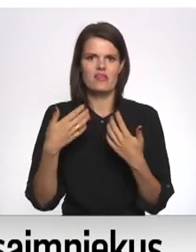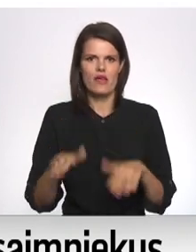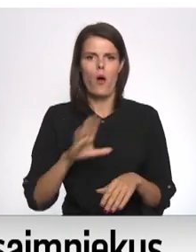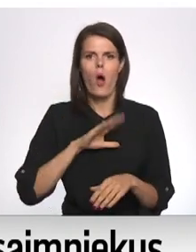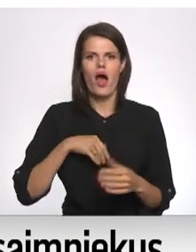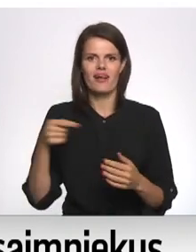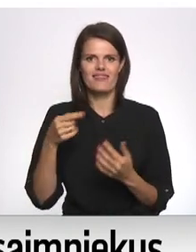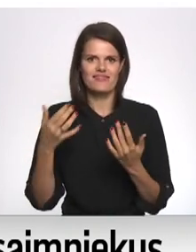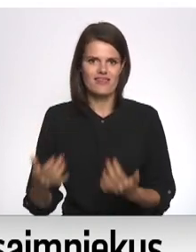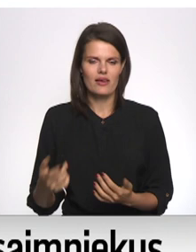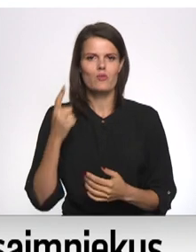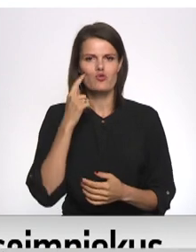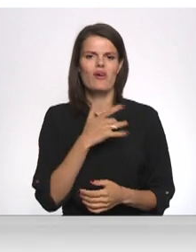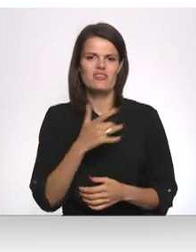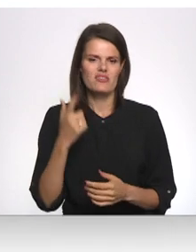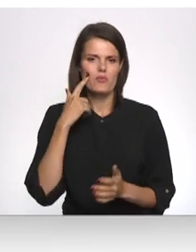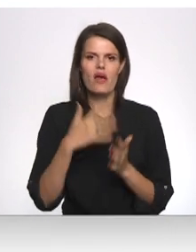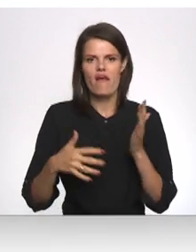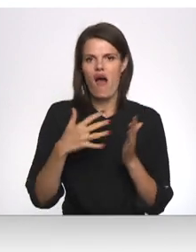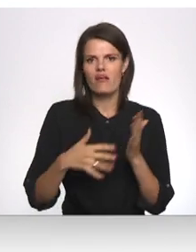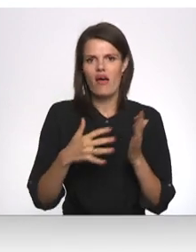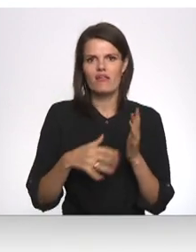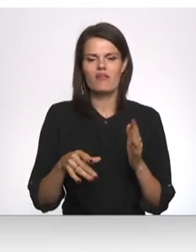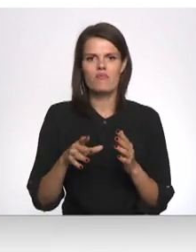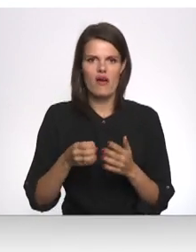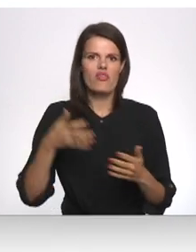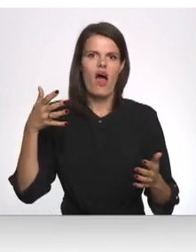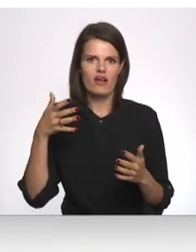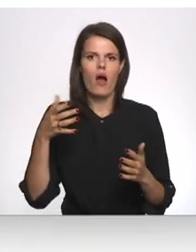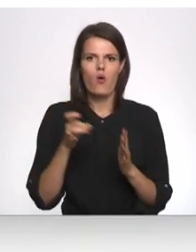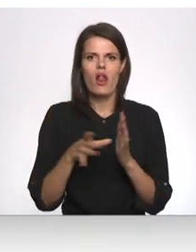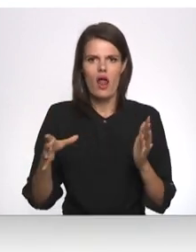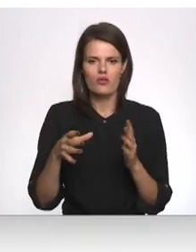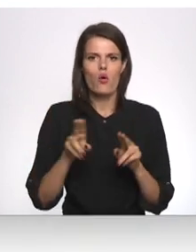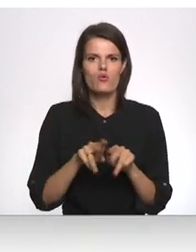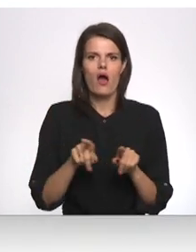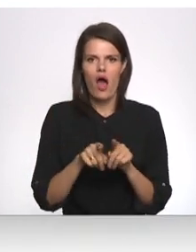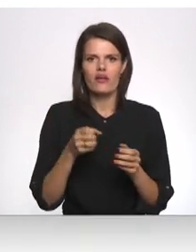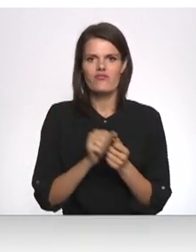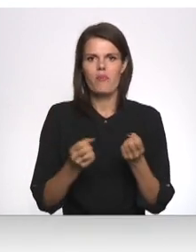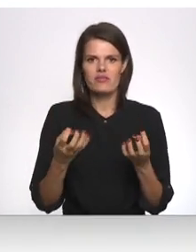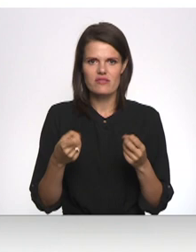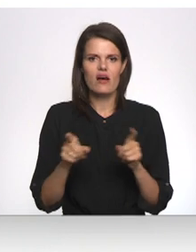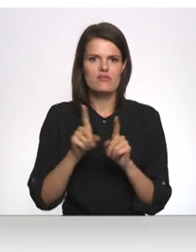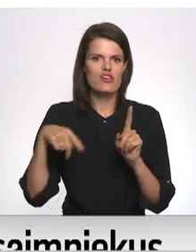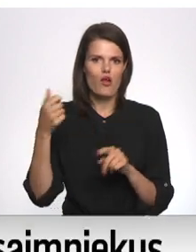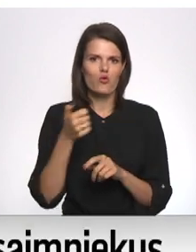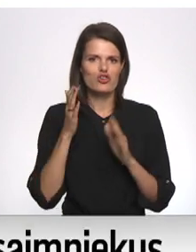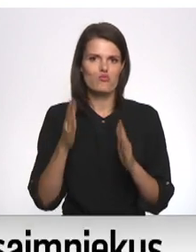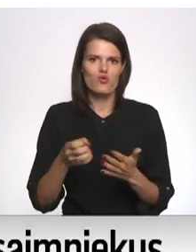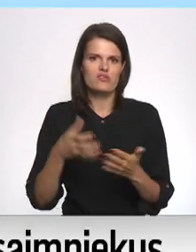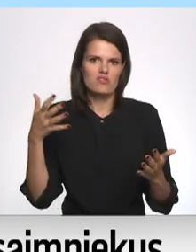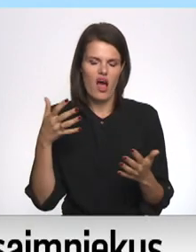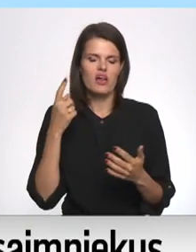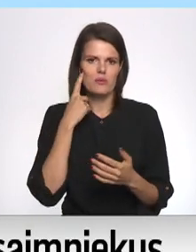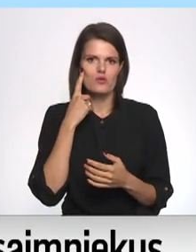domāju, ka mums ir visticamākais jārēķinās ar gana dārgu elektroenerģiju un arī dabas gāzi, visticamākais arī nākošajā gadā, kā